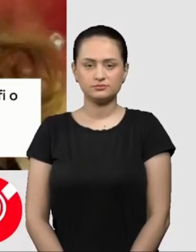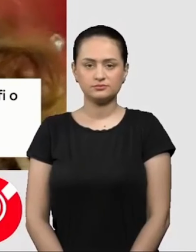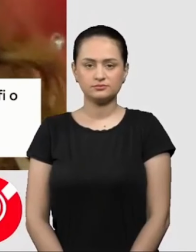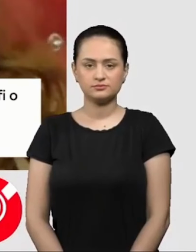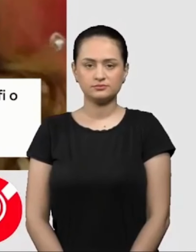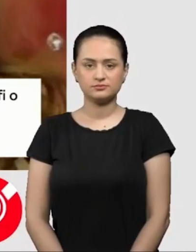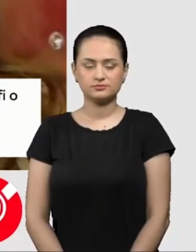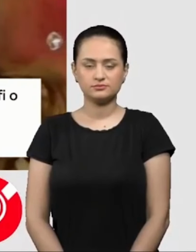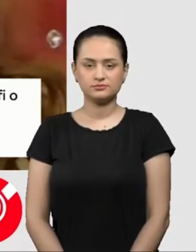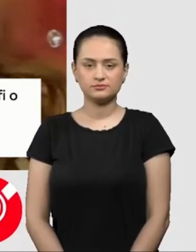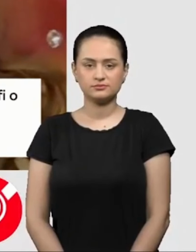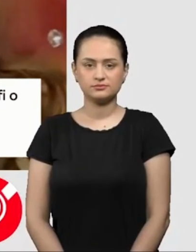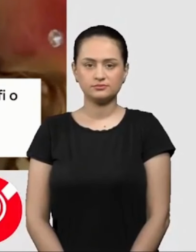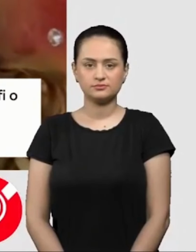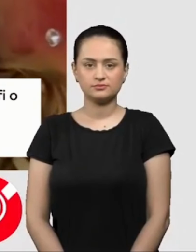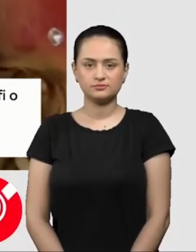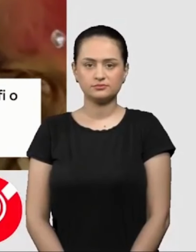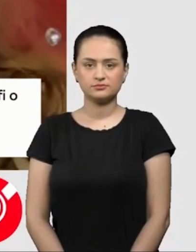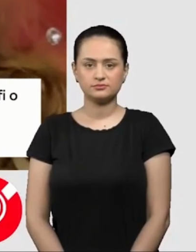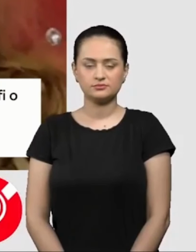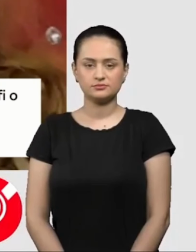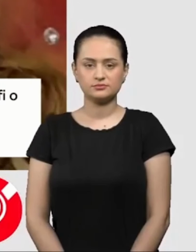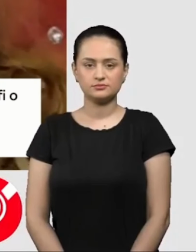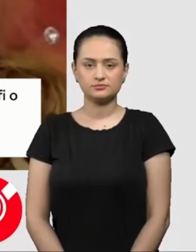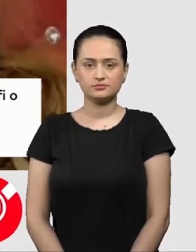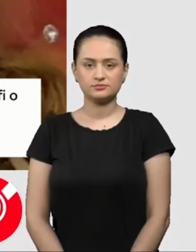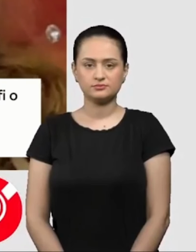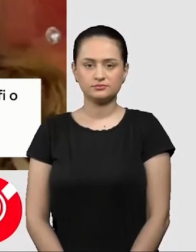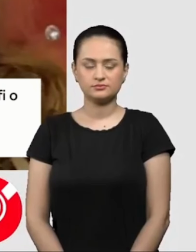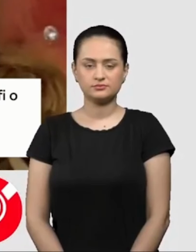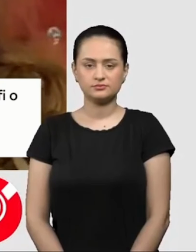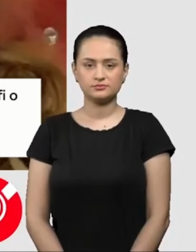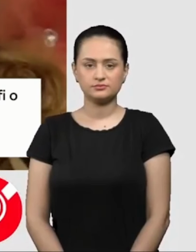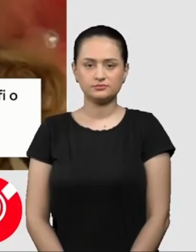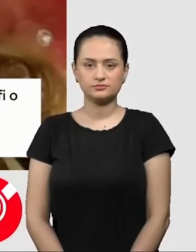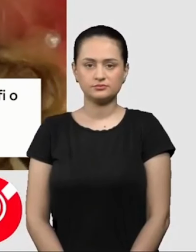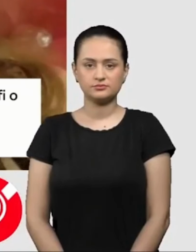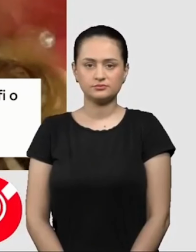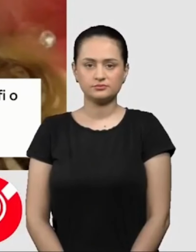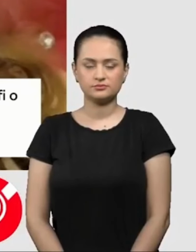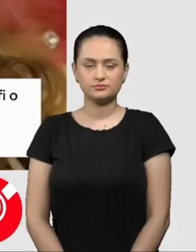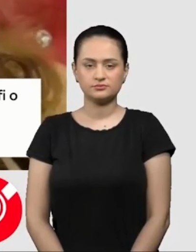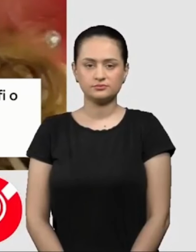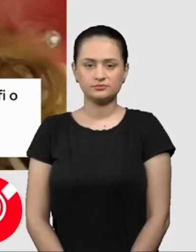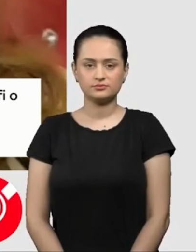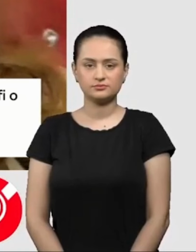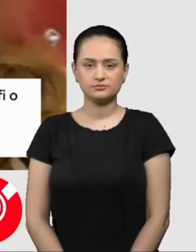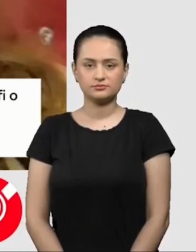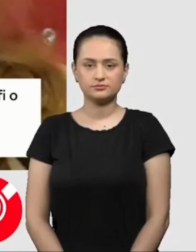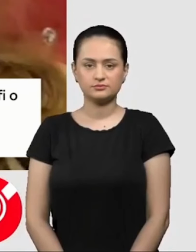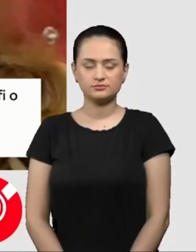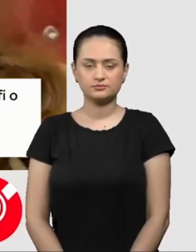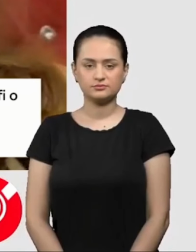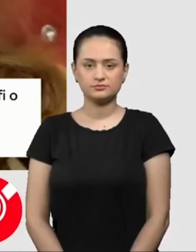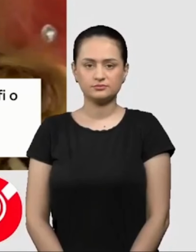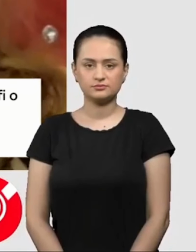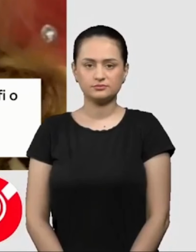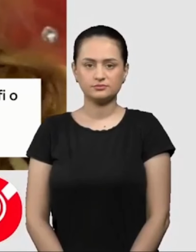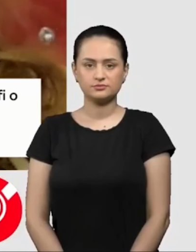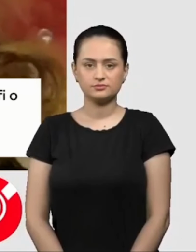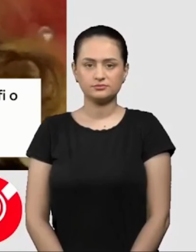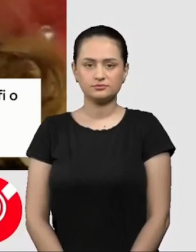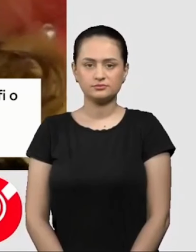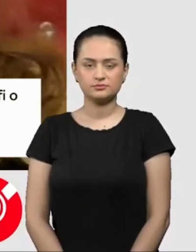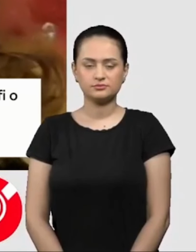n-ar trebui să fie complicat. Cred că se descurcă destul de bine să fie diferiți de noi și asta e bine. Când spun noi, spun de persoanele 45 plus unde sunt